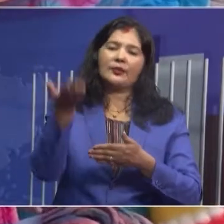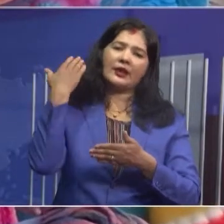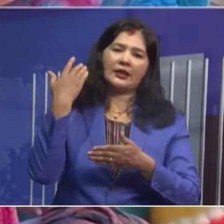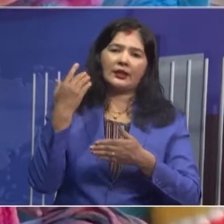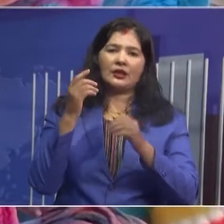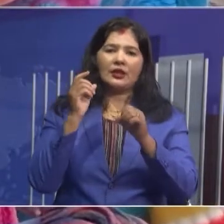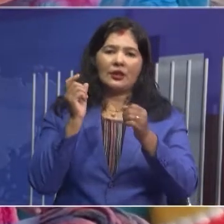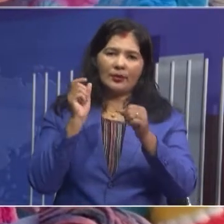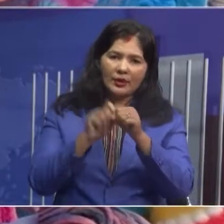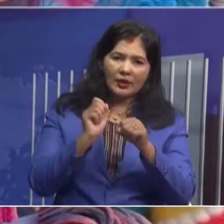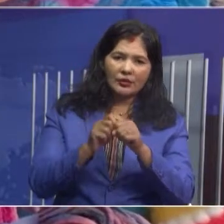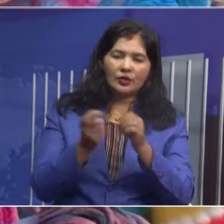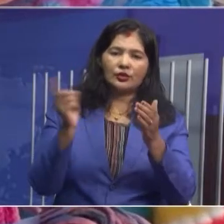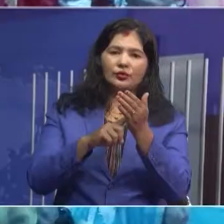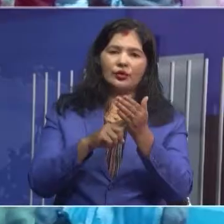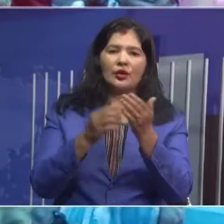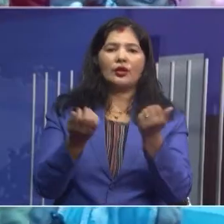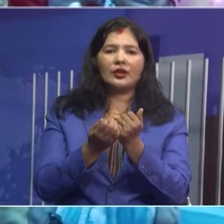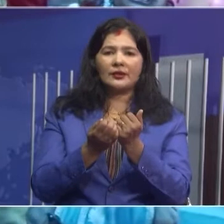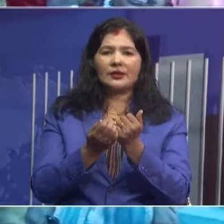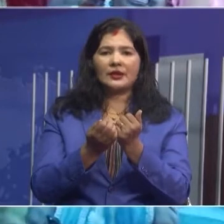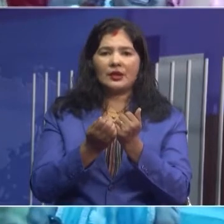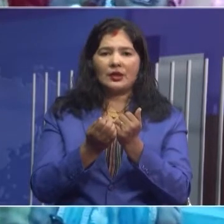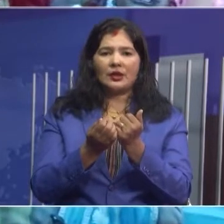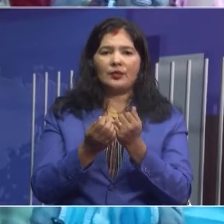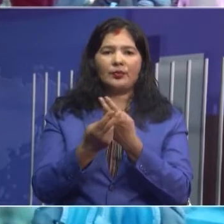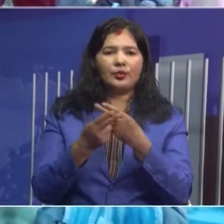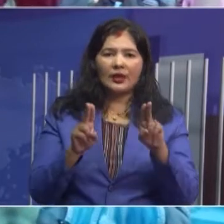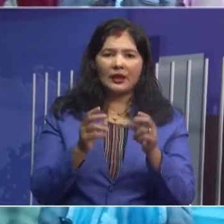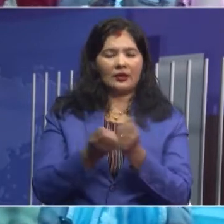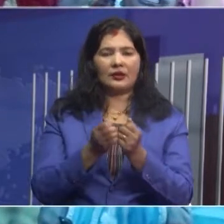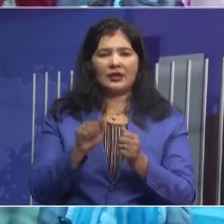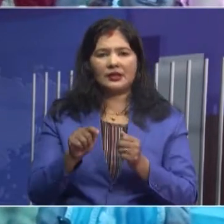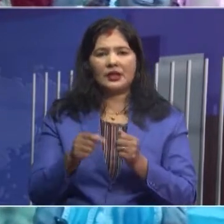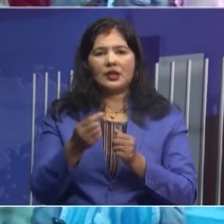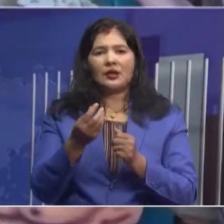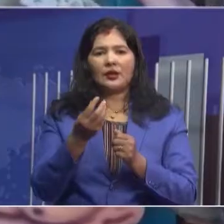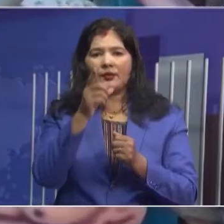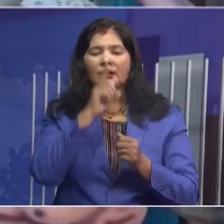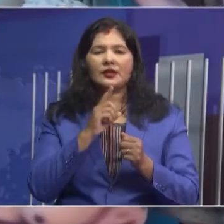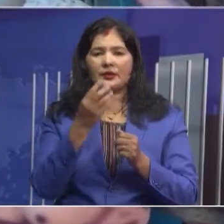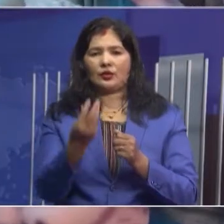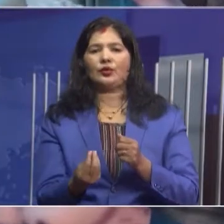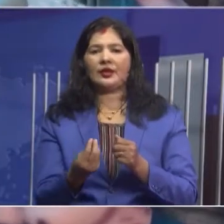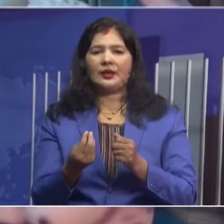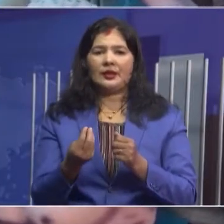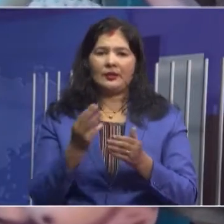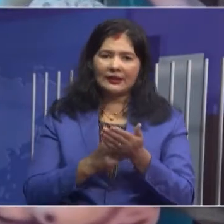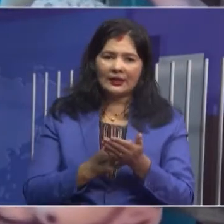सुरु गरेको र माघ जतिको मूर्ति पूर्ति गर्न नसकेकाले यस वर्ष पनि थोरै मात्रामा मूर्ति बनाएर बिक्री वितरण